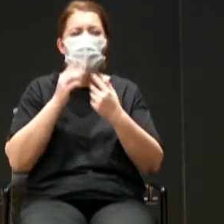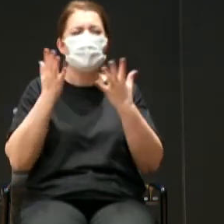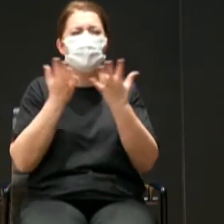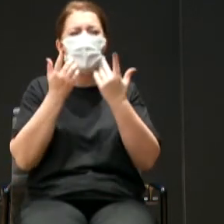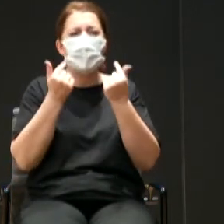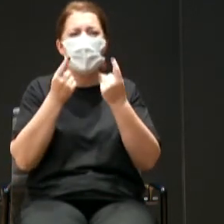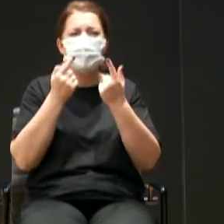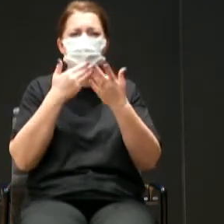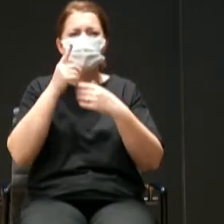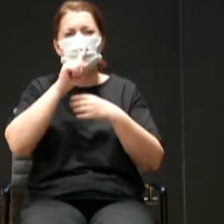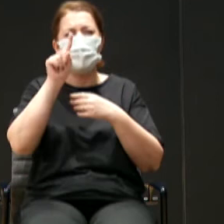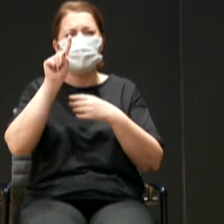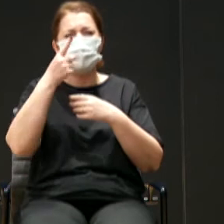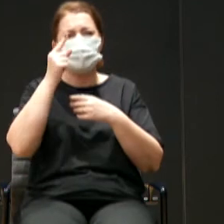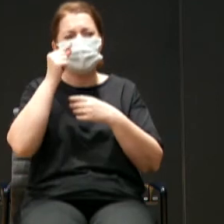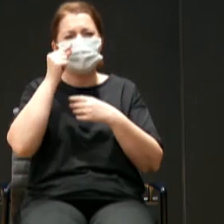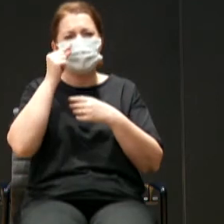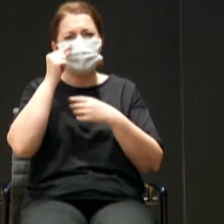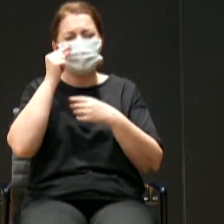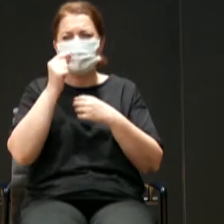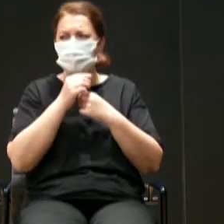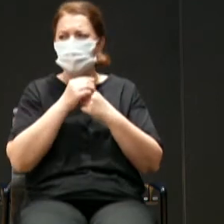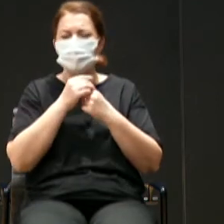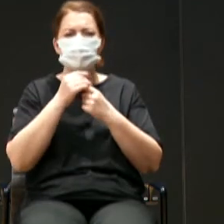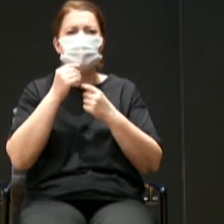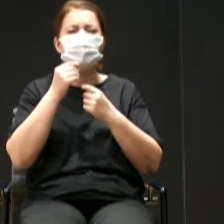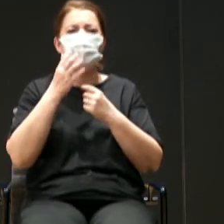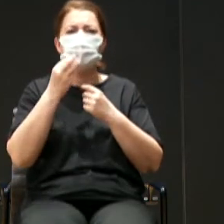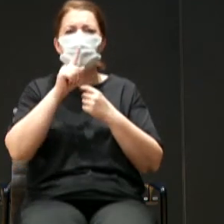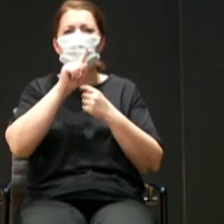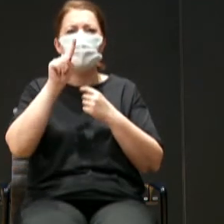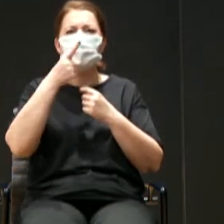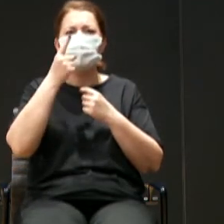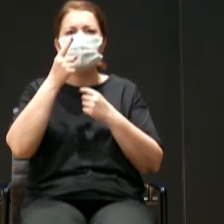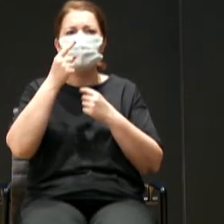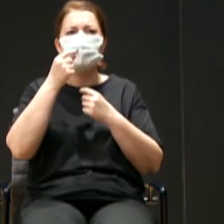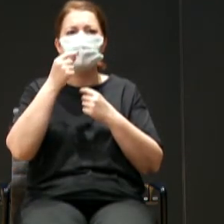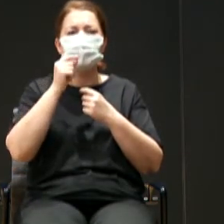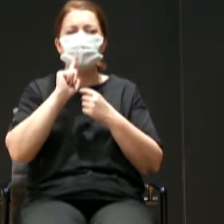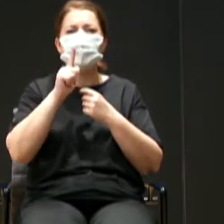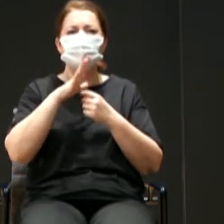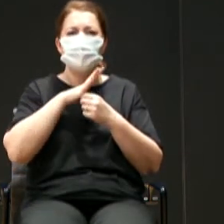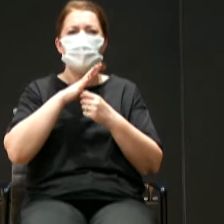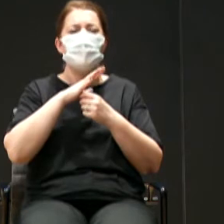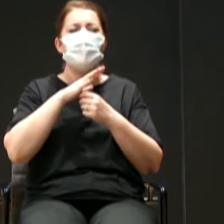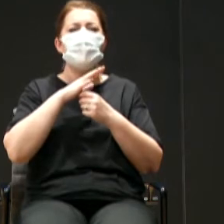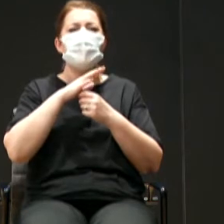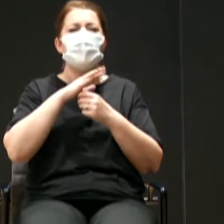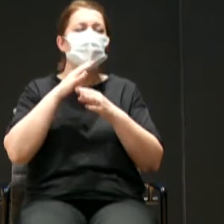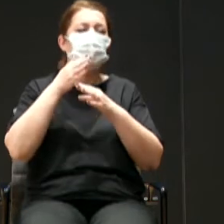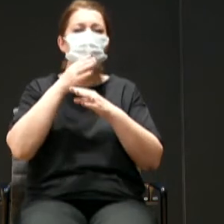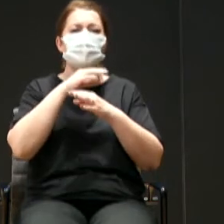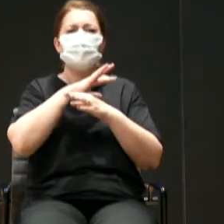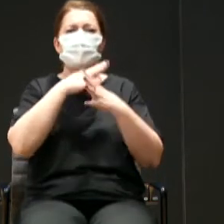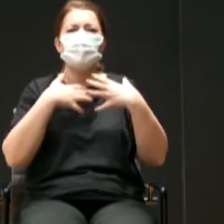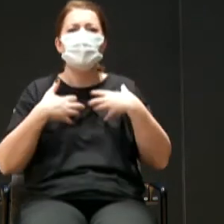kitle. Yani 10 bin kişi verse zaten 10 bin üyeniz var. 10 milyon üyeniz var. O kadar insan bile gitmiyor. Güvenmiyor. Niye güvenmiyor?